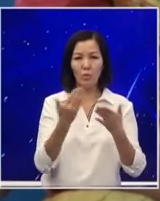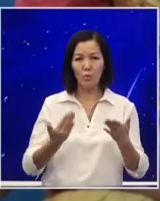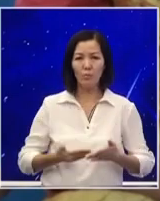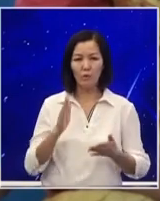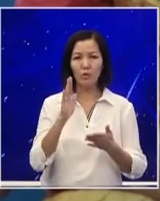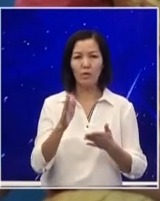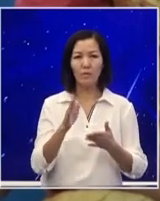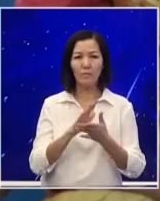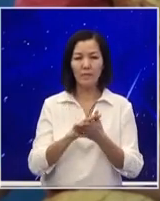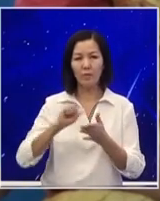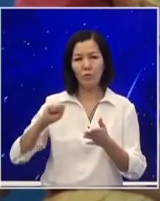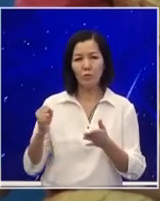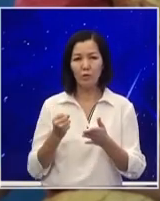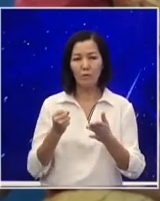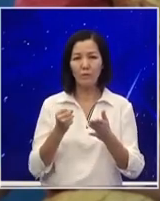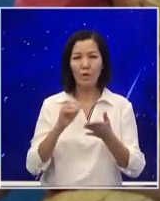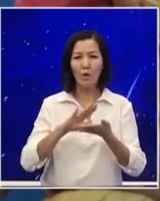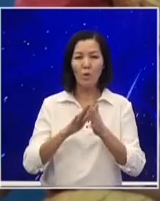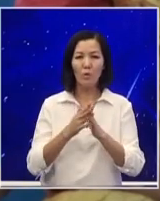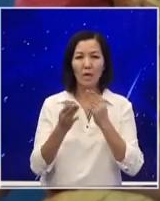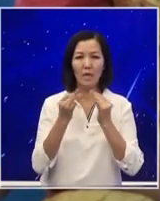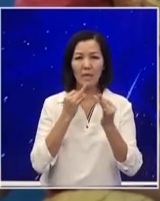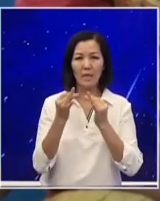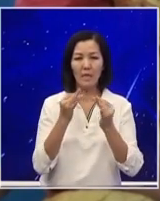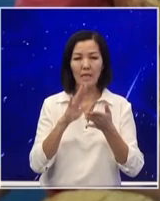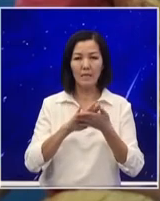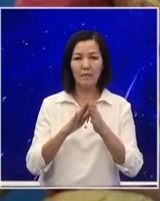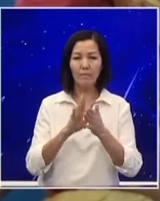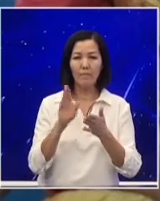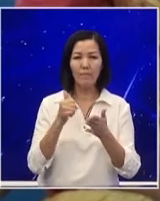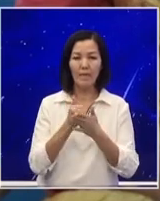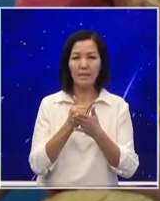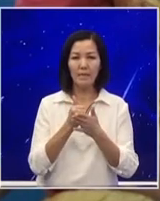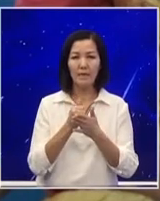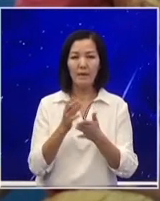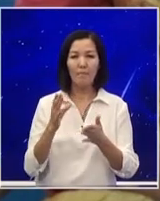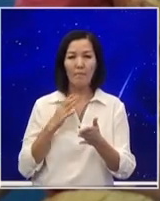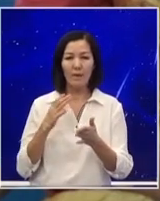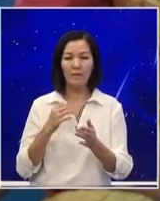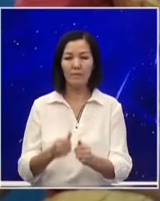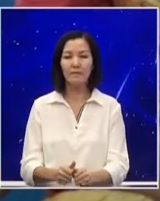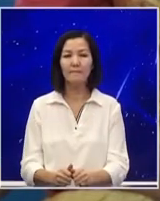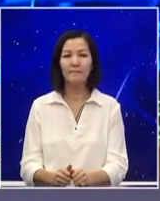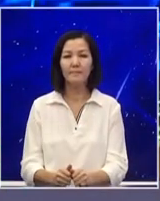бірлігіміз, біздің достығымыз, ұлтаралық келісіміз, ол біздің ең басты байлығымыз деп ойлаймын.